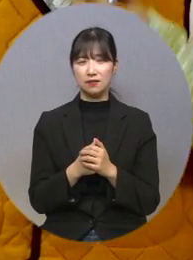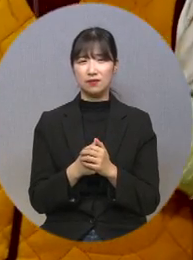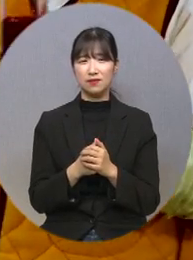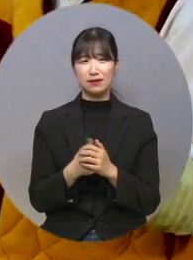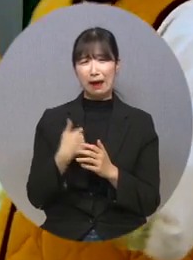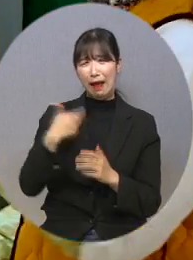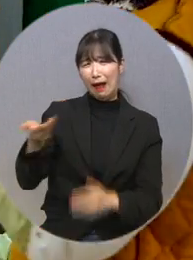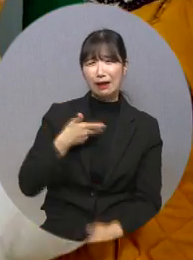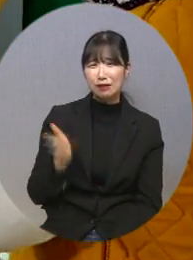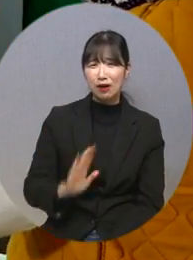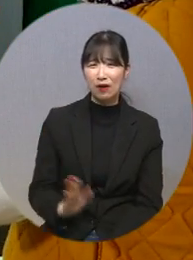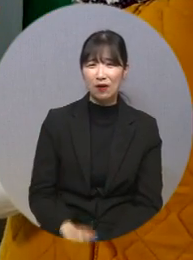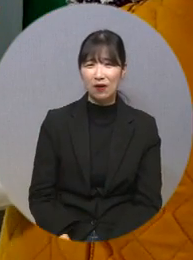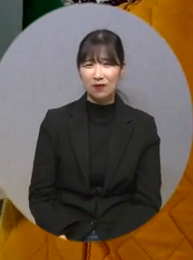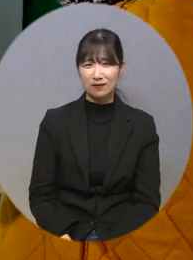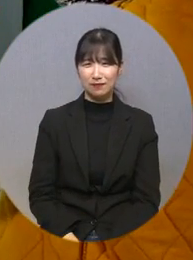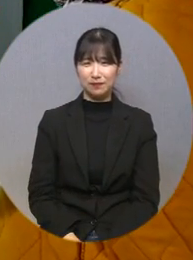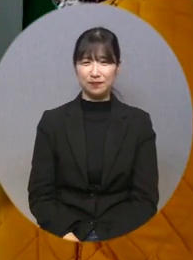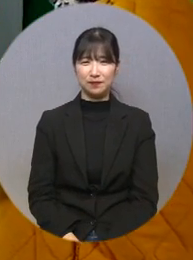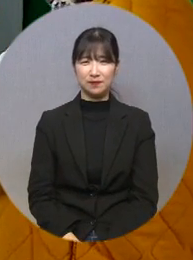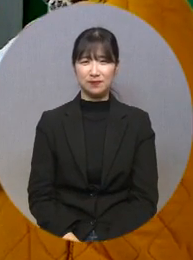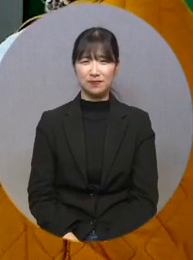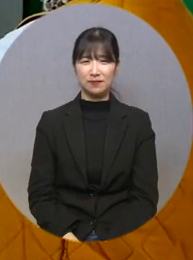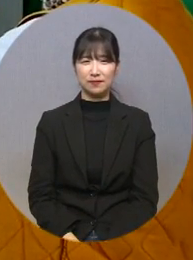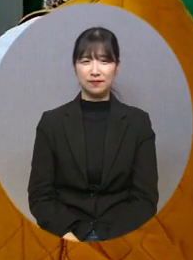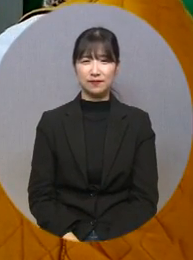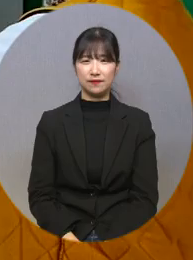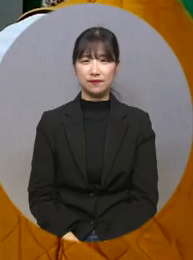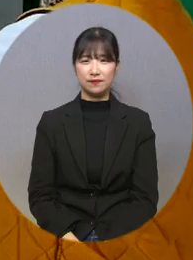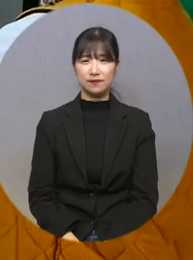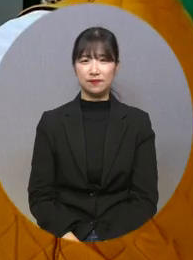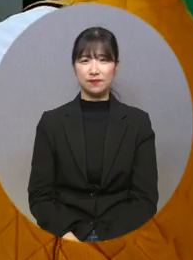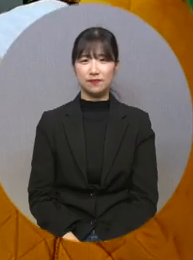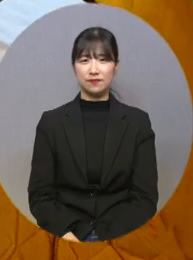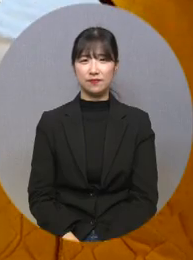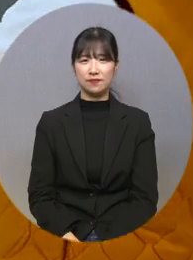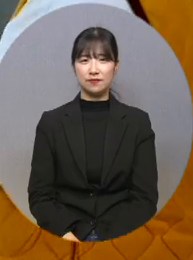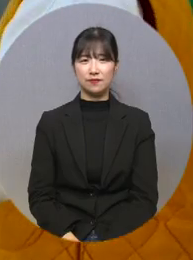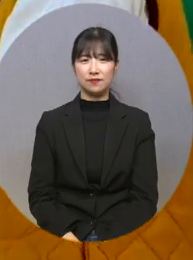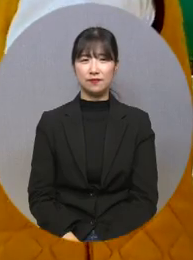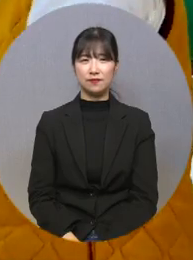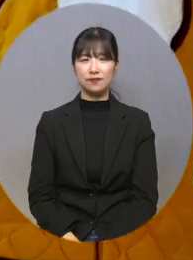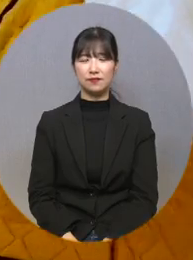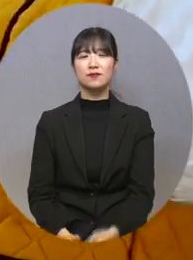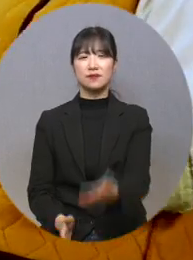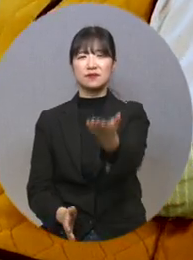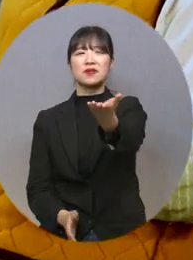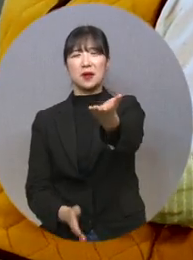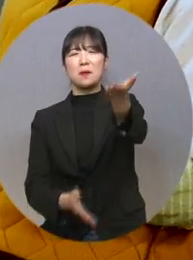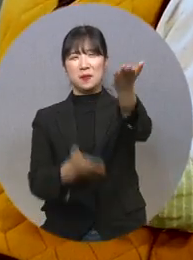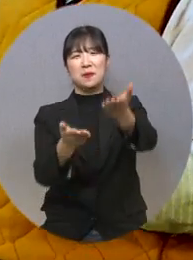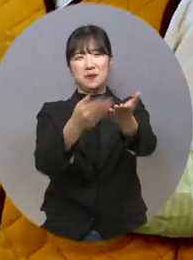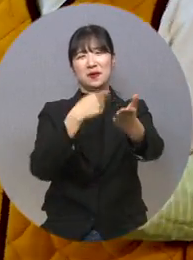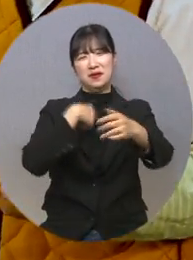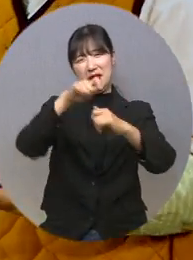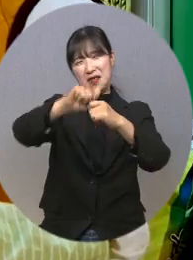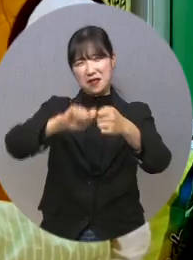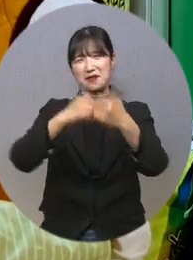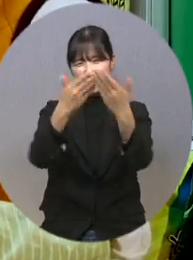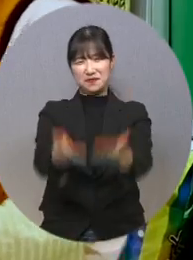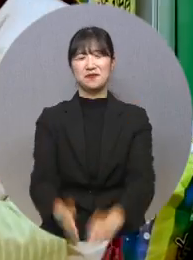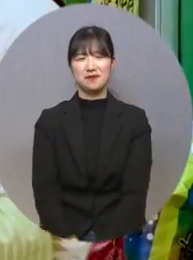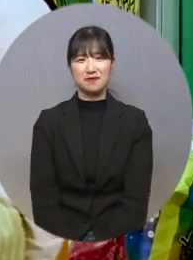안 줘? 아, 요럴 때 그랬는데도 안 줘. 아, 어디 있어? 오빠 여기 있어. 내가 있어. 줄게. 내가 줄게. 아,